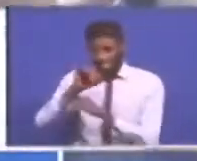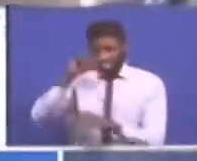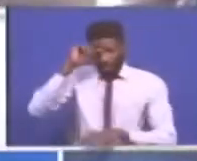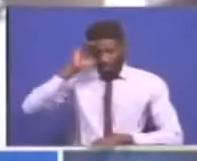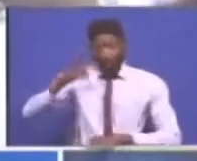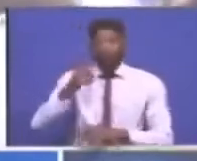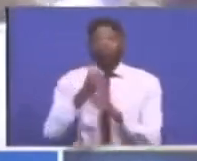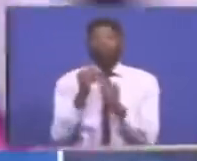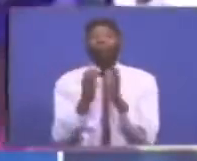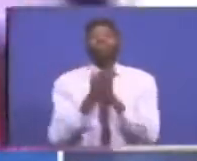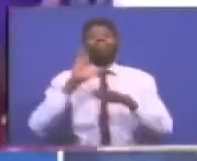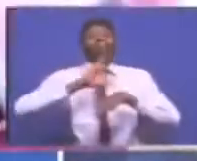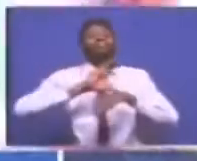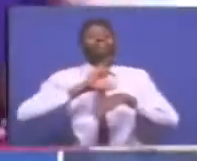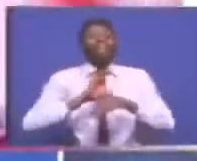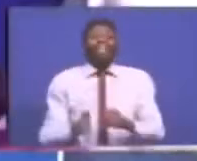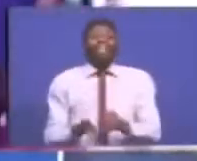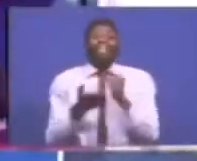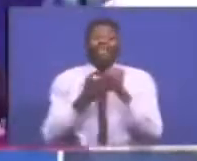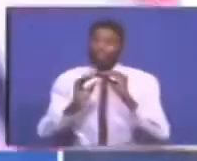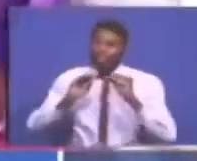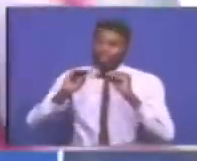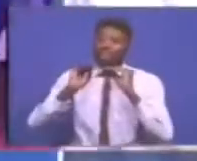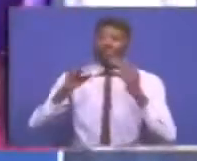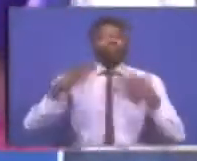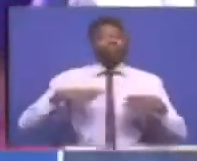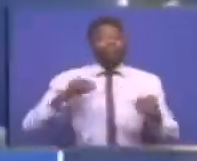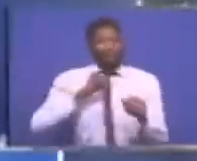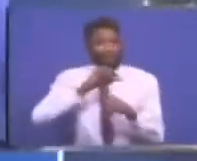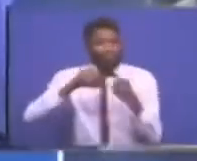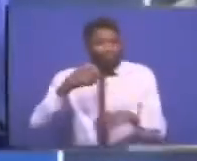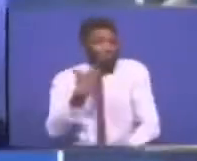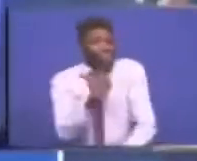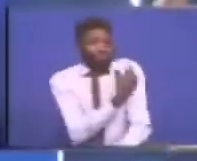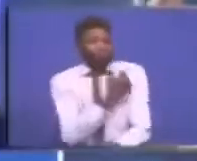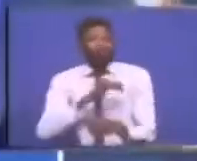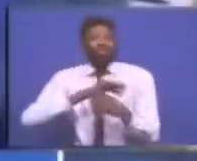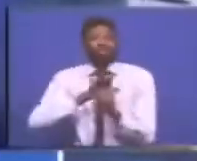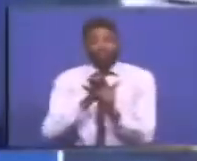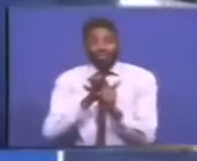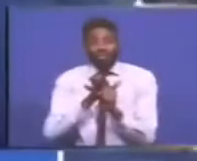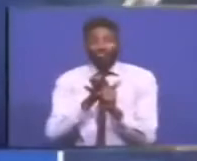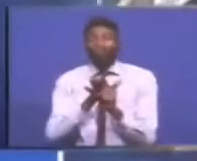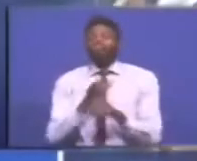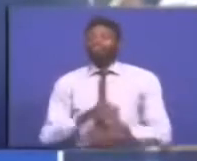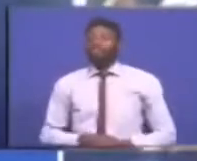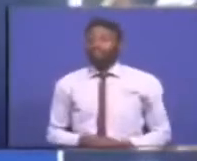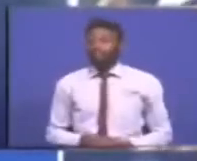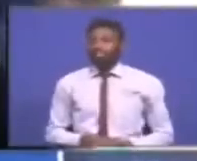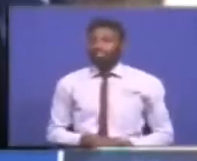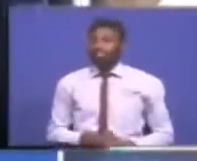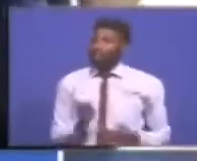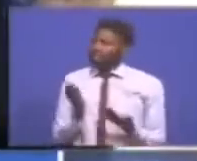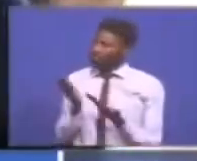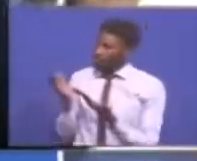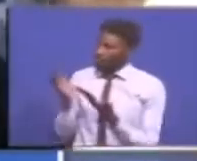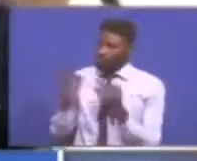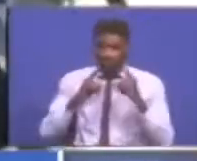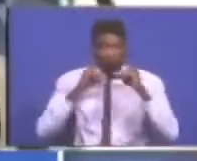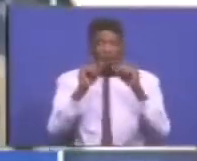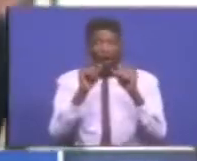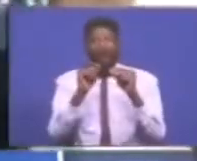umma kuhusu chanjo dhidi ya ugonjwa wa COVID-19 inayoendelea kutolewa kote nchini. Brown amesema habari za kupotosha